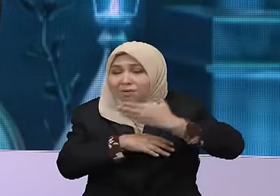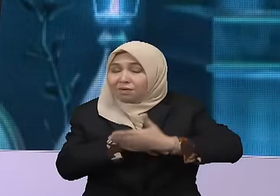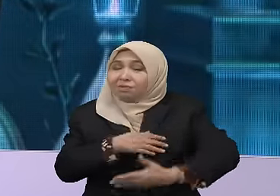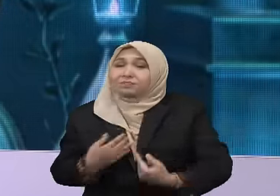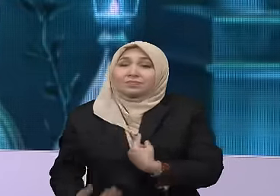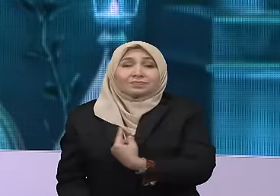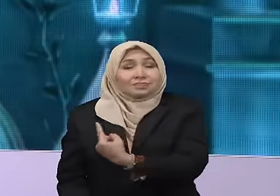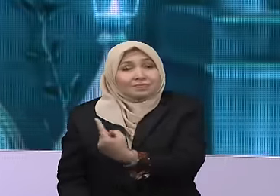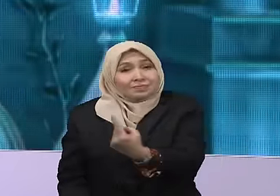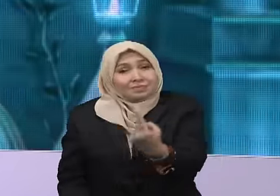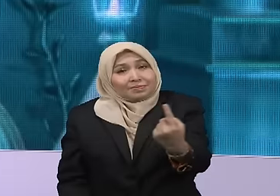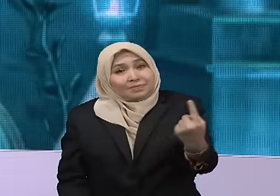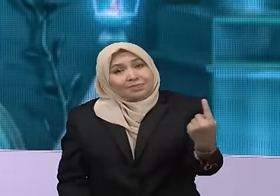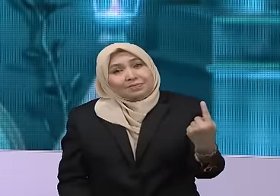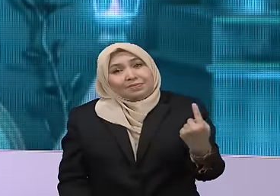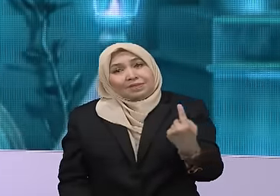keserangan,